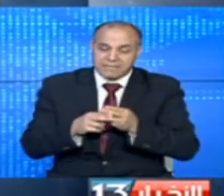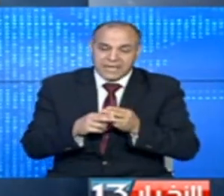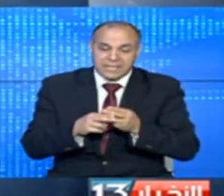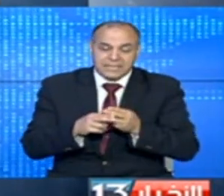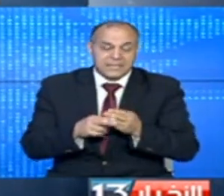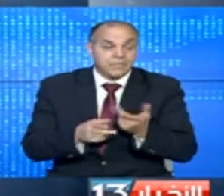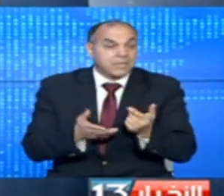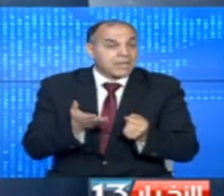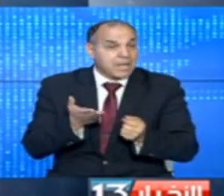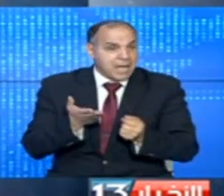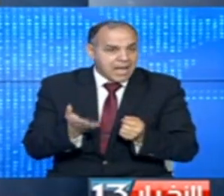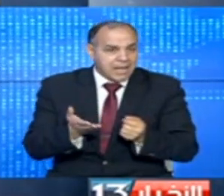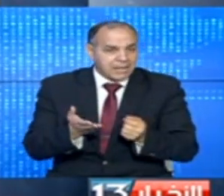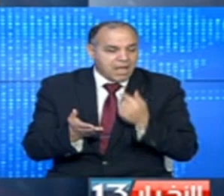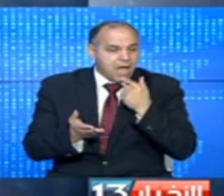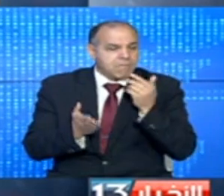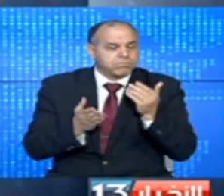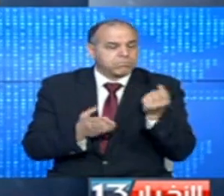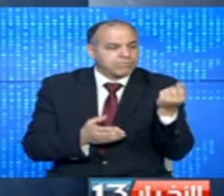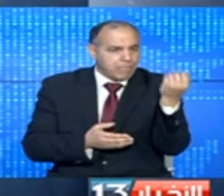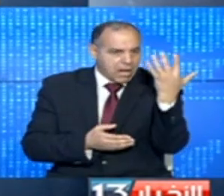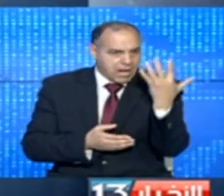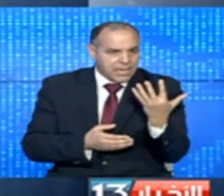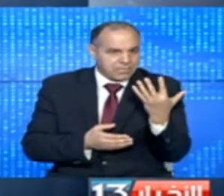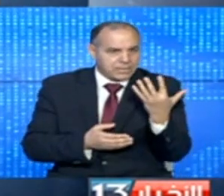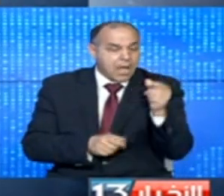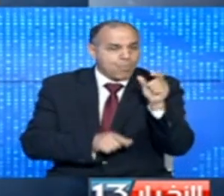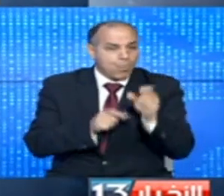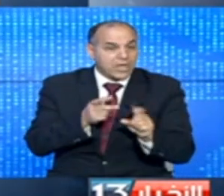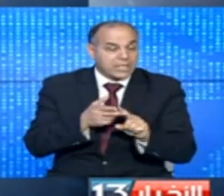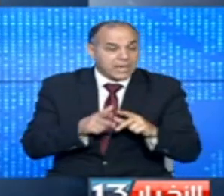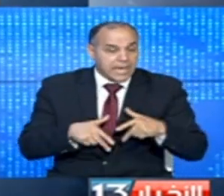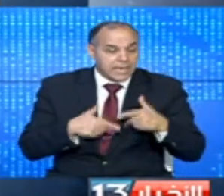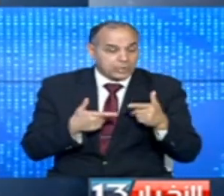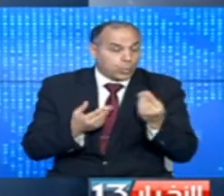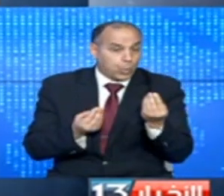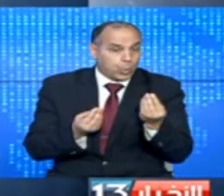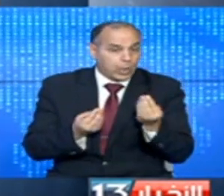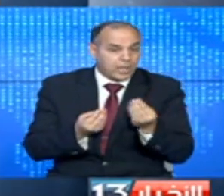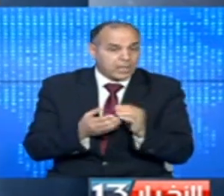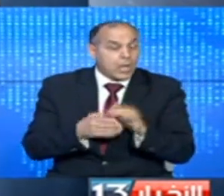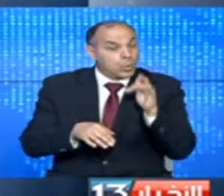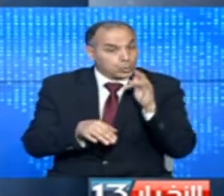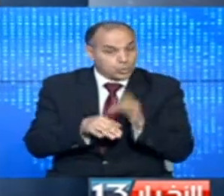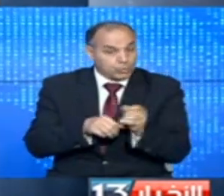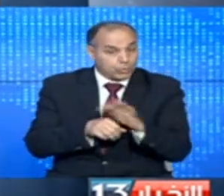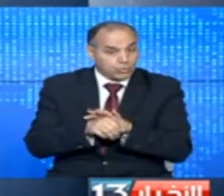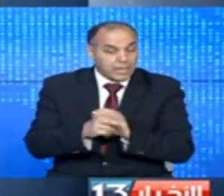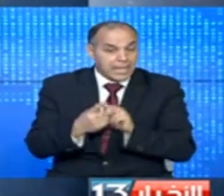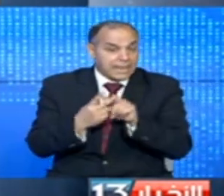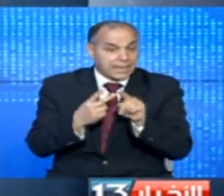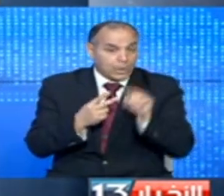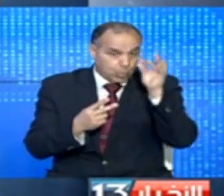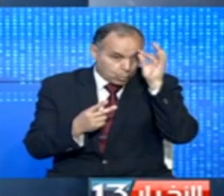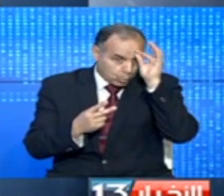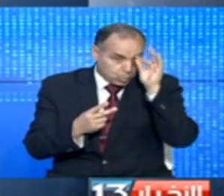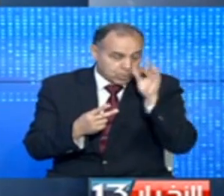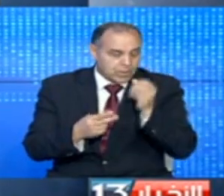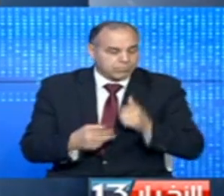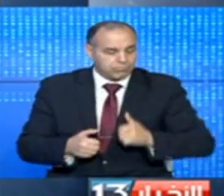الجامعي الهادي شاكر عندنا 5 مواطنين مقيمين ومصابين، منهم 2 تماثلوا